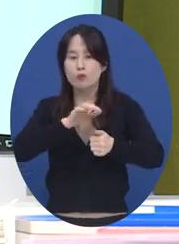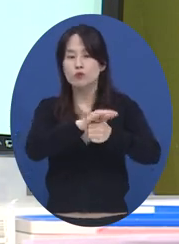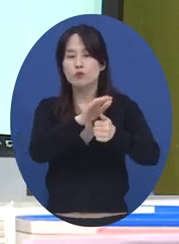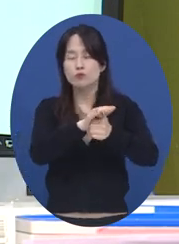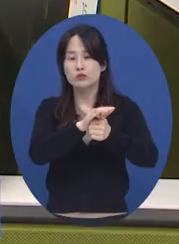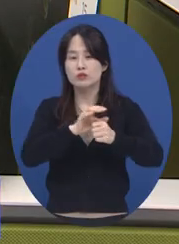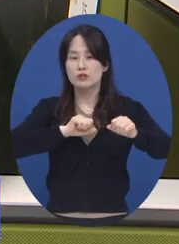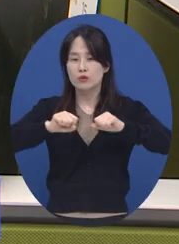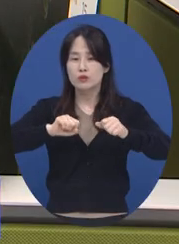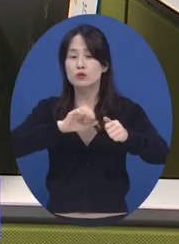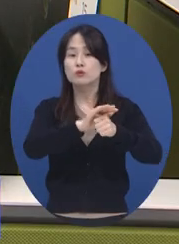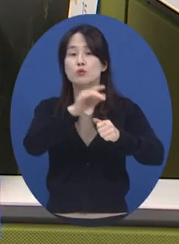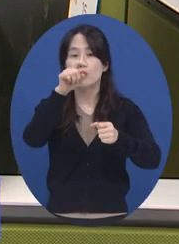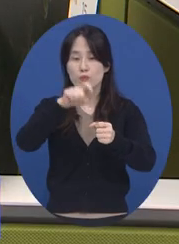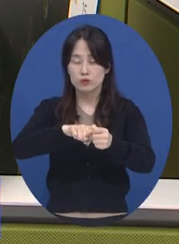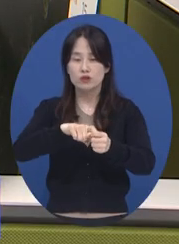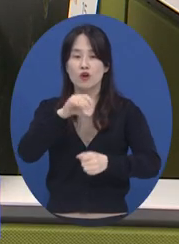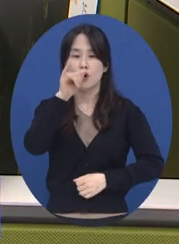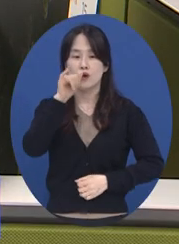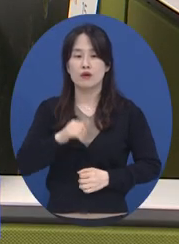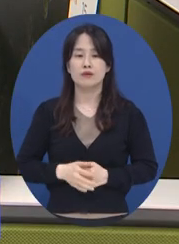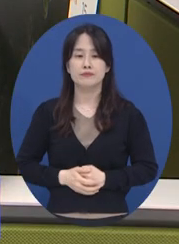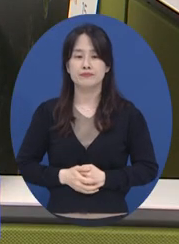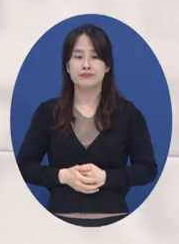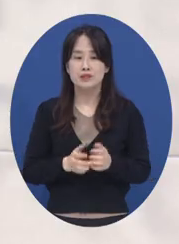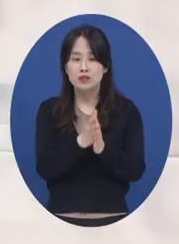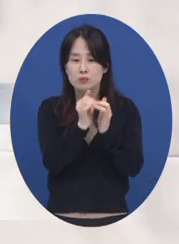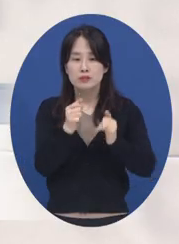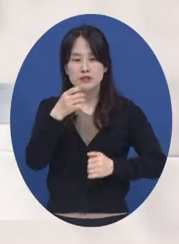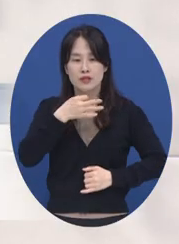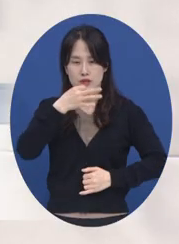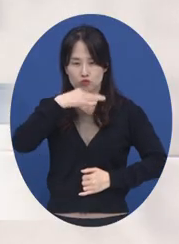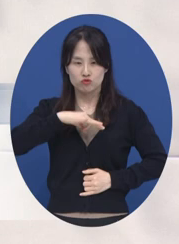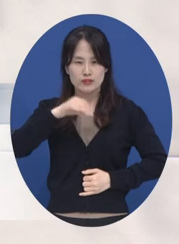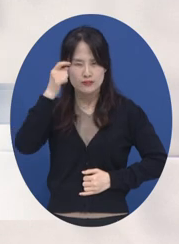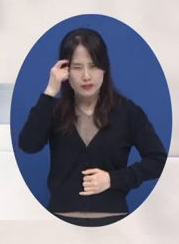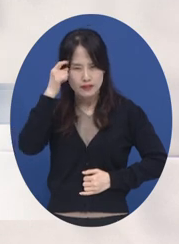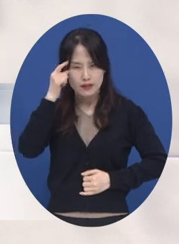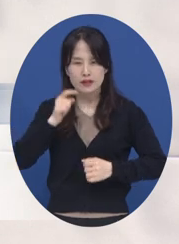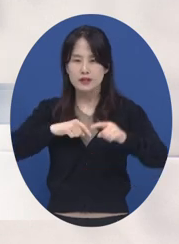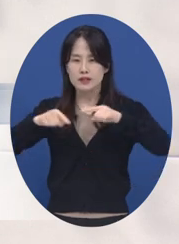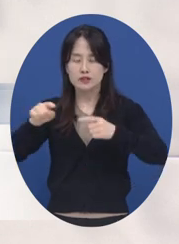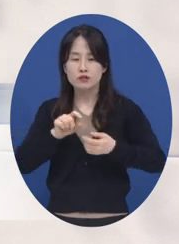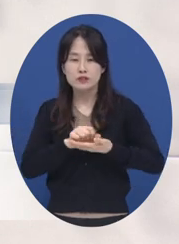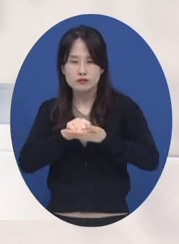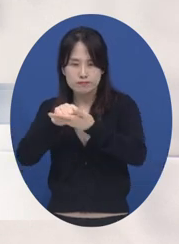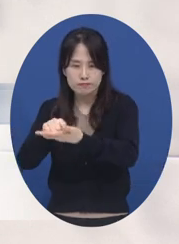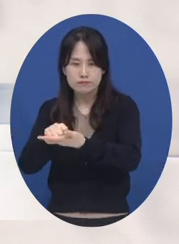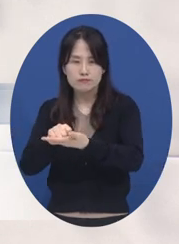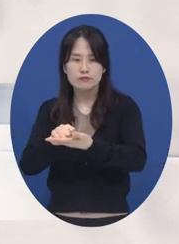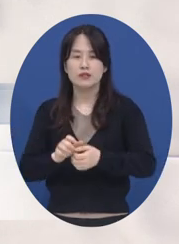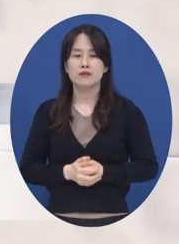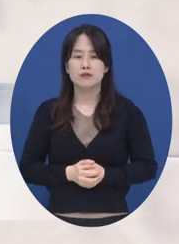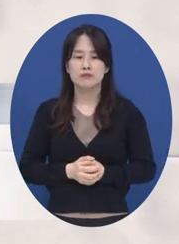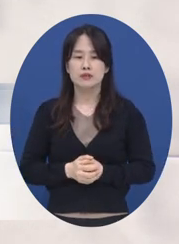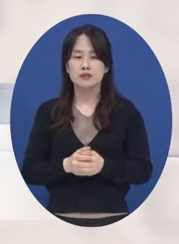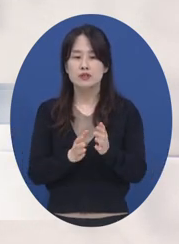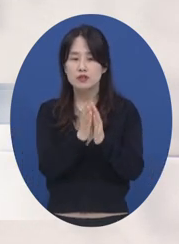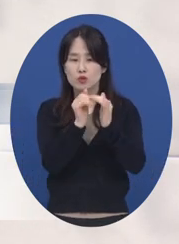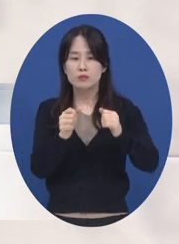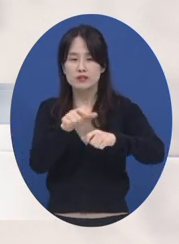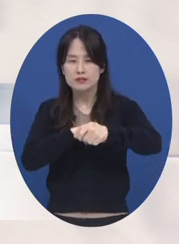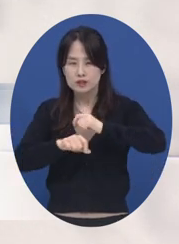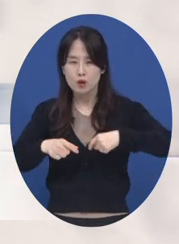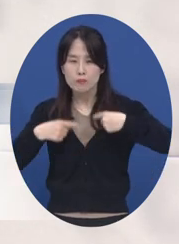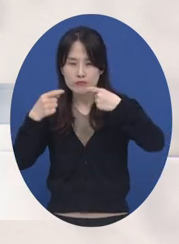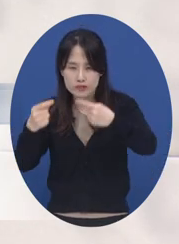위기를 극복할 수 있는 공익 활동을 지원할 계획입니다 범인들의 합리적인 원사가 도중 육각 받는데는 보 맹주 을